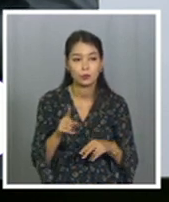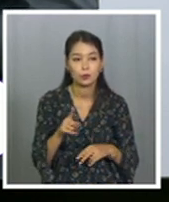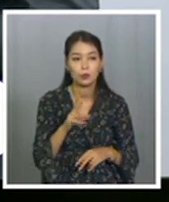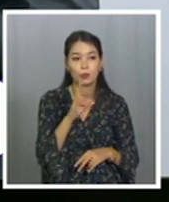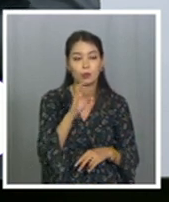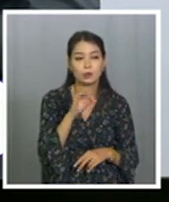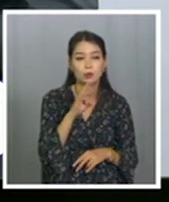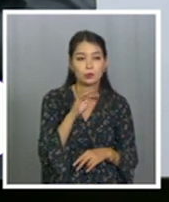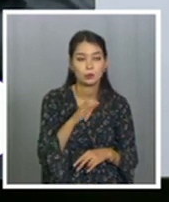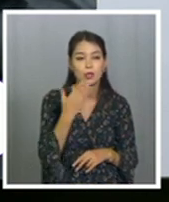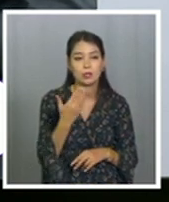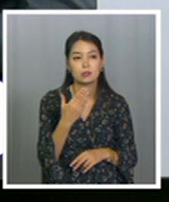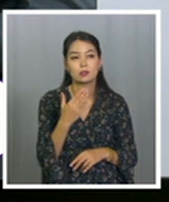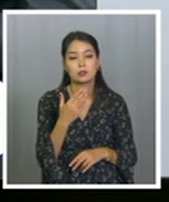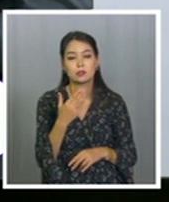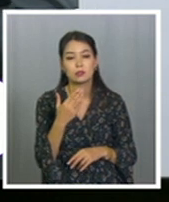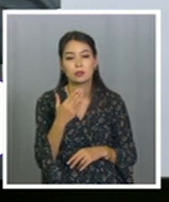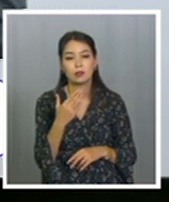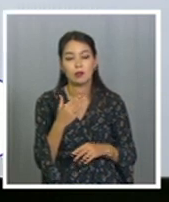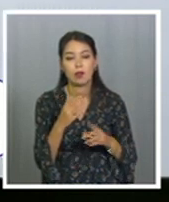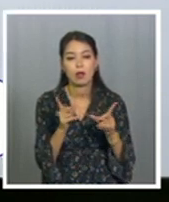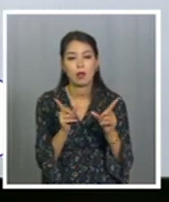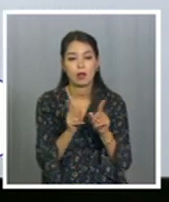косинустың аргументіне тоқталып өтейік.